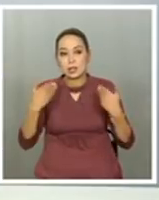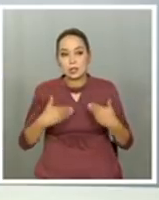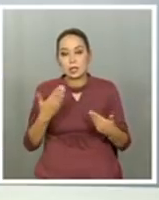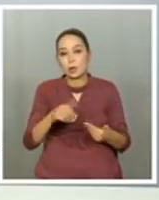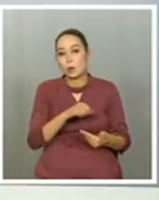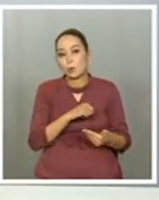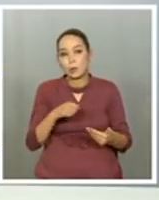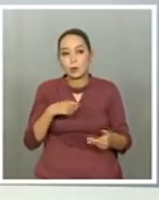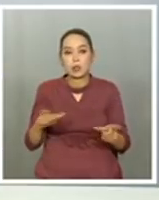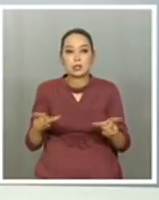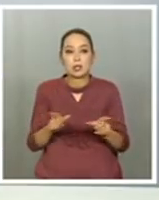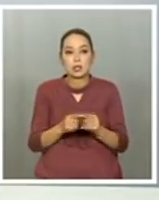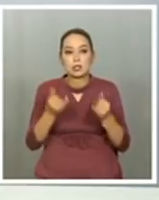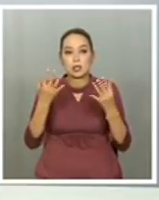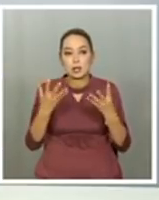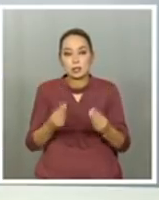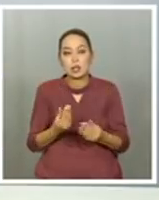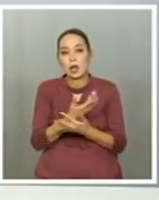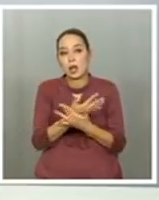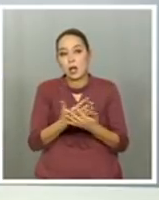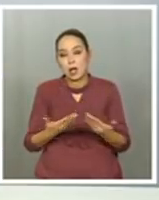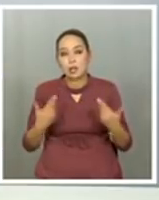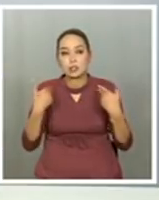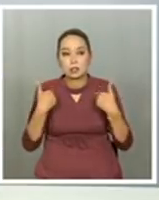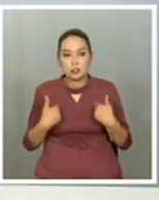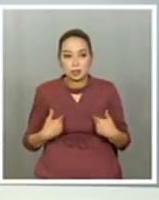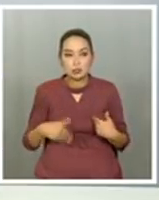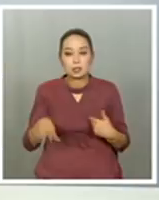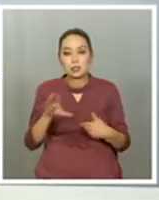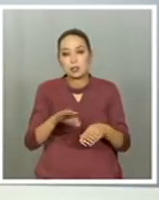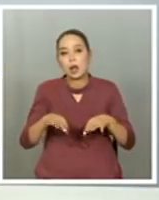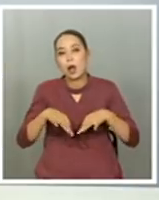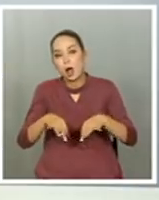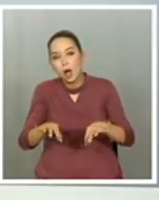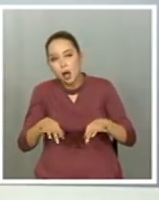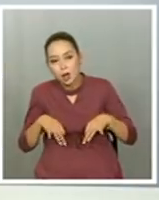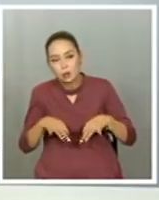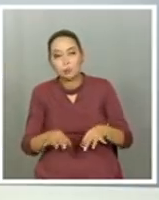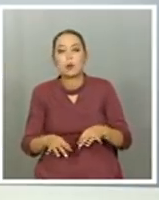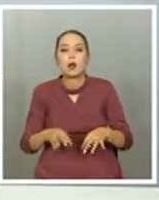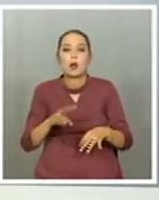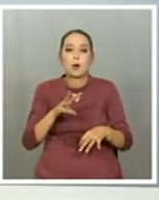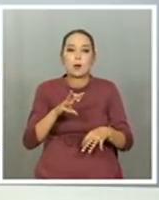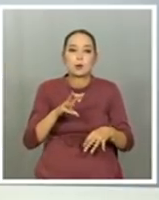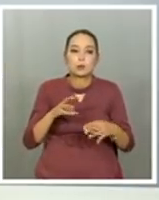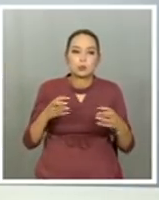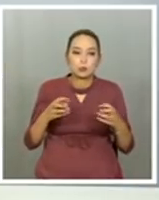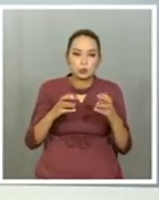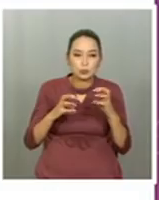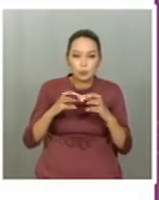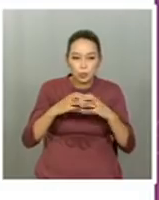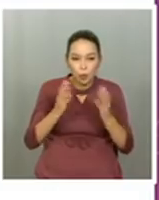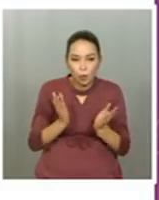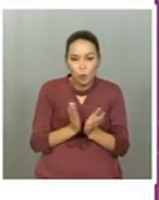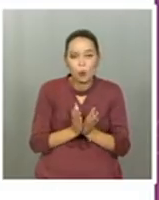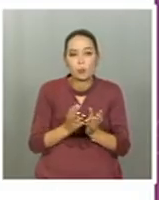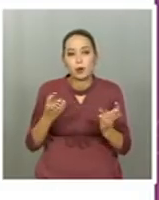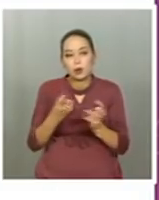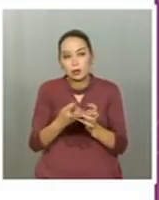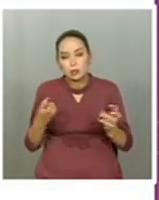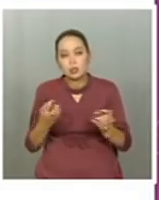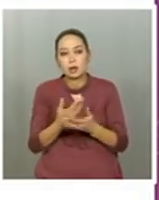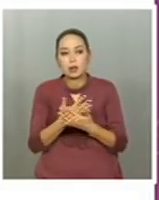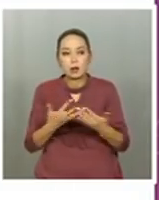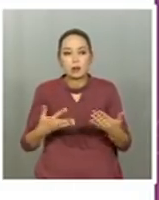әрекеттесуі кезінде біз әртүрлі денелердің, арбашалардың болсын, доптардың болсын соқтығысуын, яғни әрекеттесуін